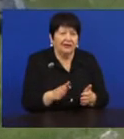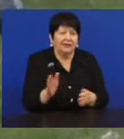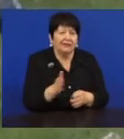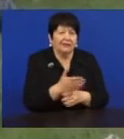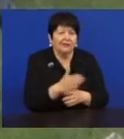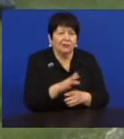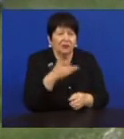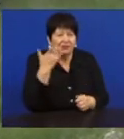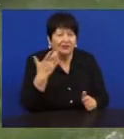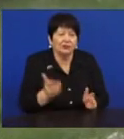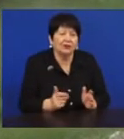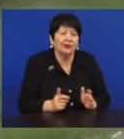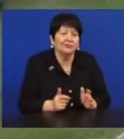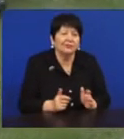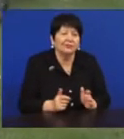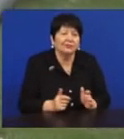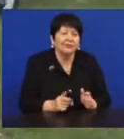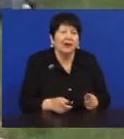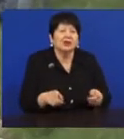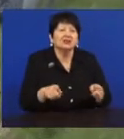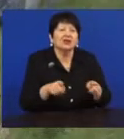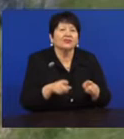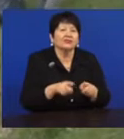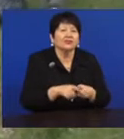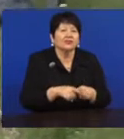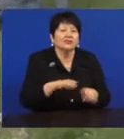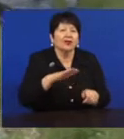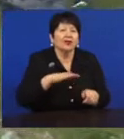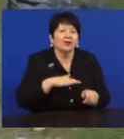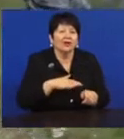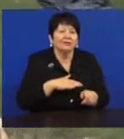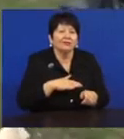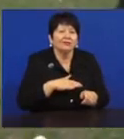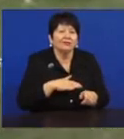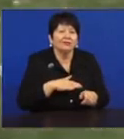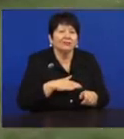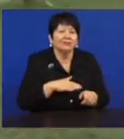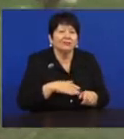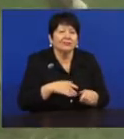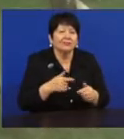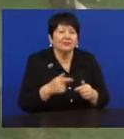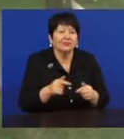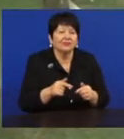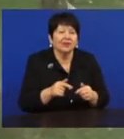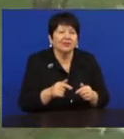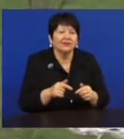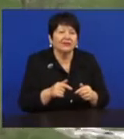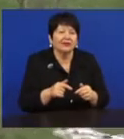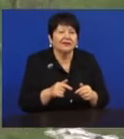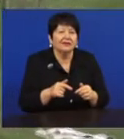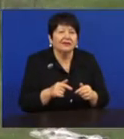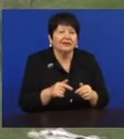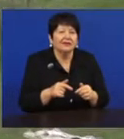deșeurile și de mulți ani și totuși nu ne putem, într-un fel, să ne descurcăm cu